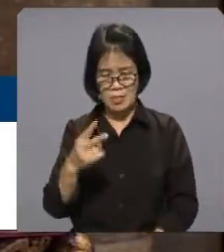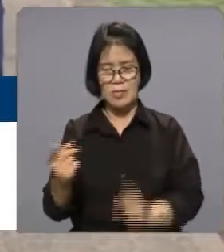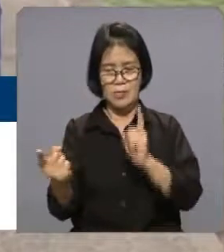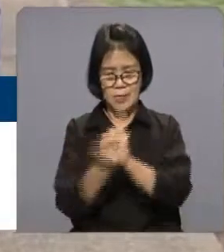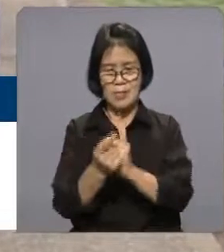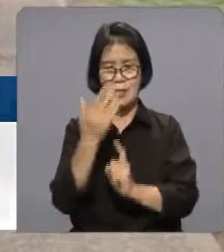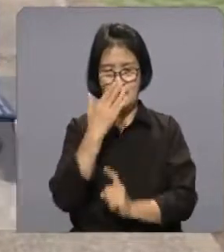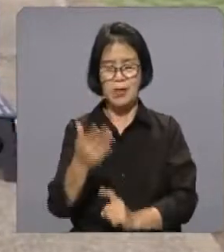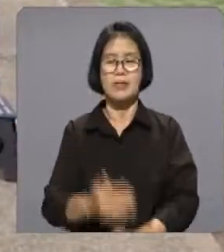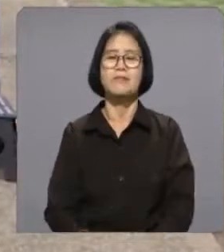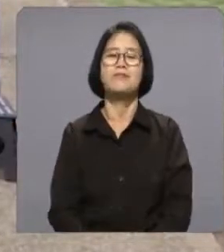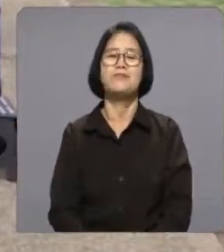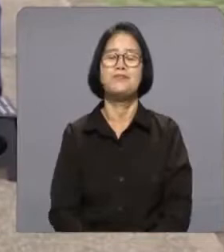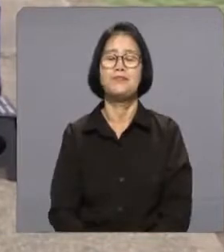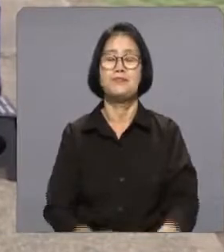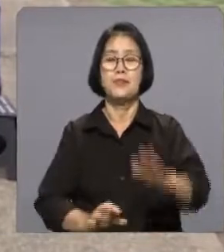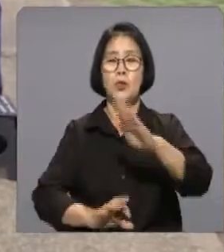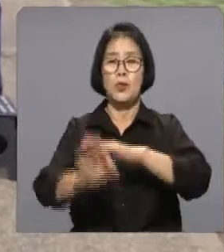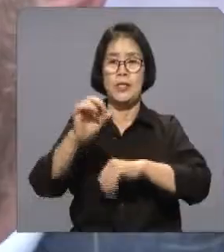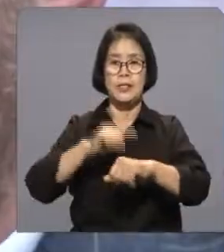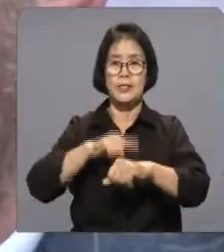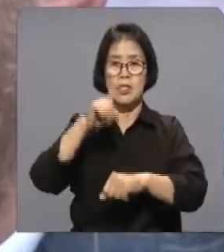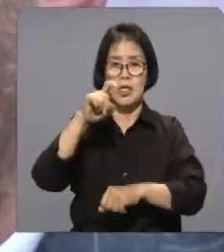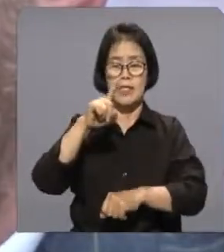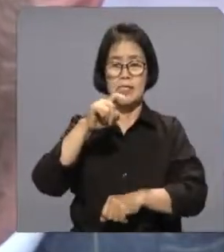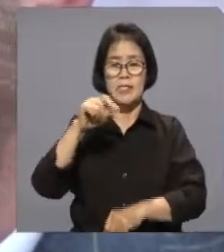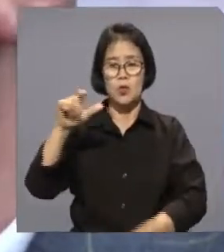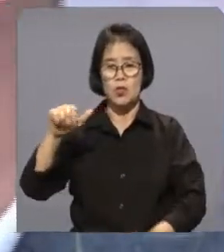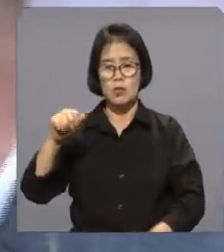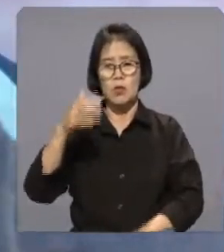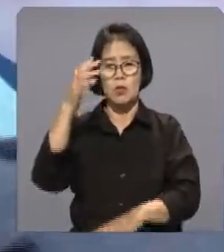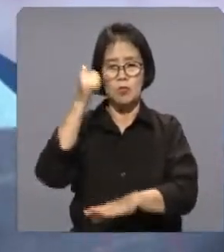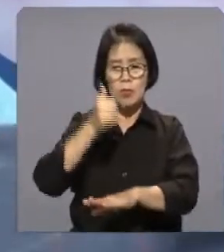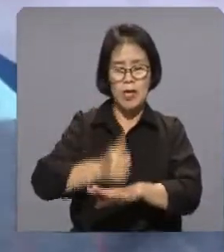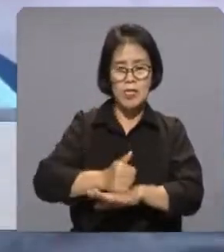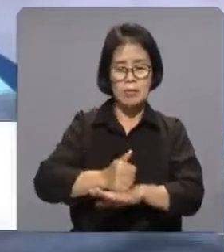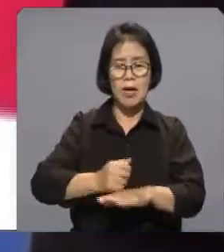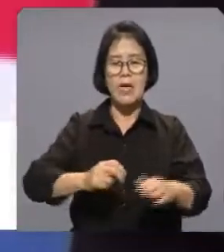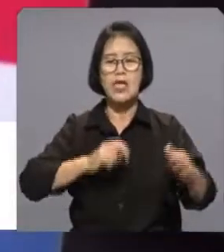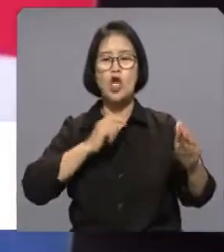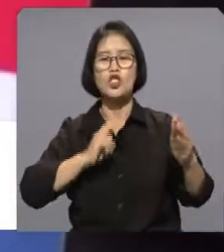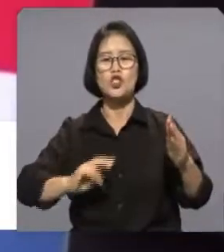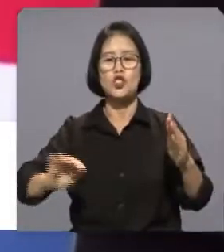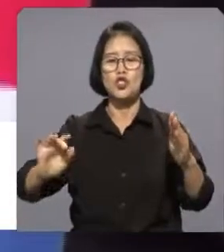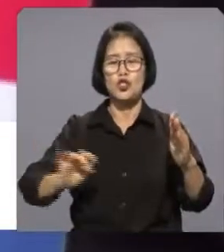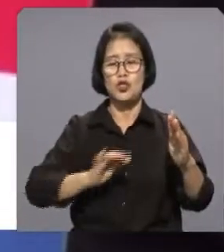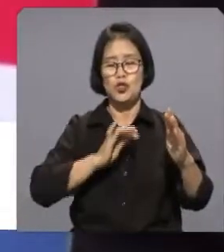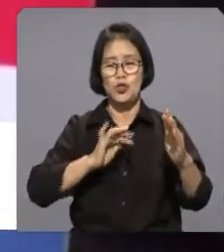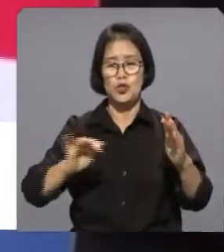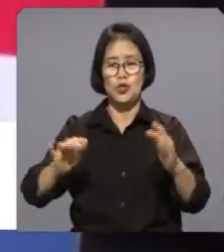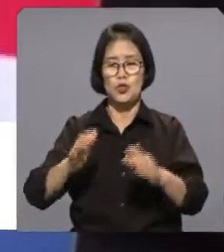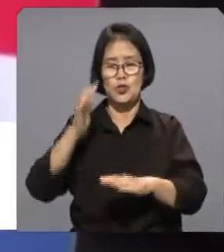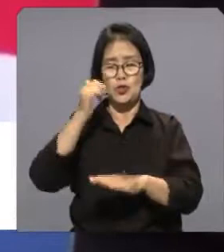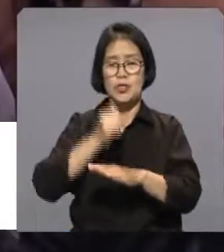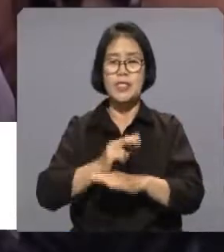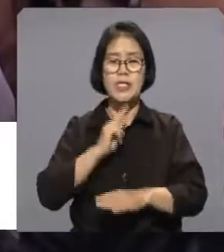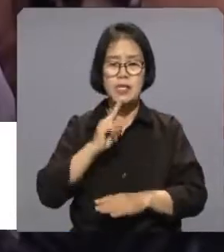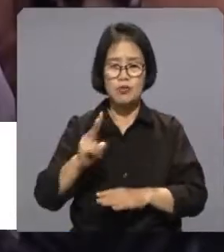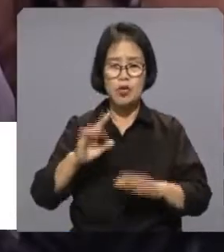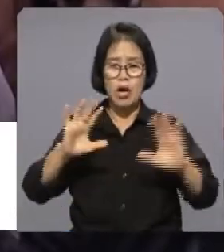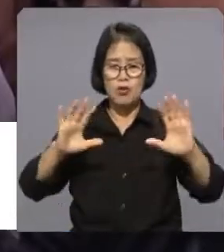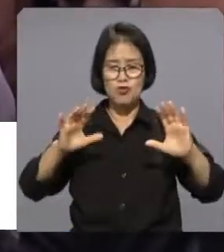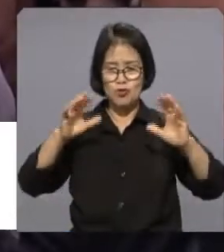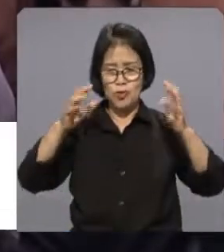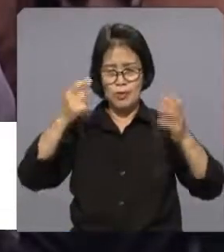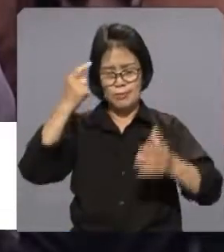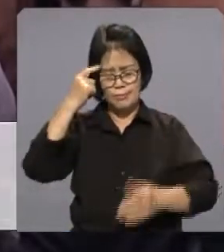again. 오전 11시 55분, 마지막 연주 라스트 포스트가 흘러나오고 이후 2분간 국가적